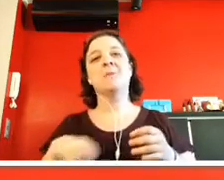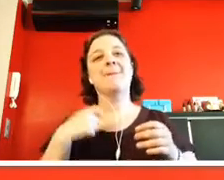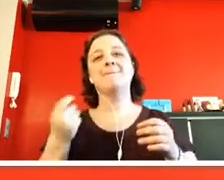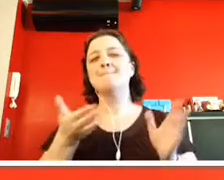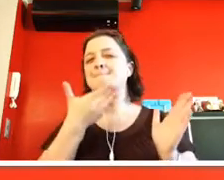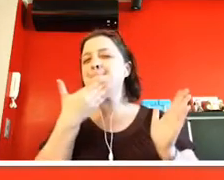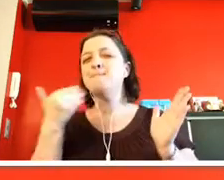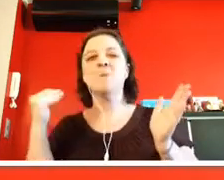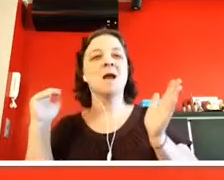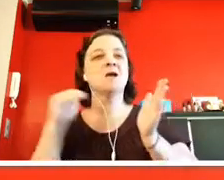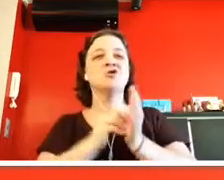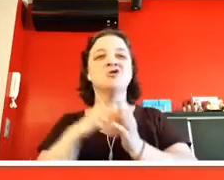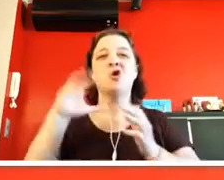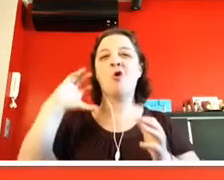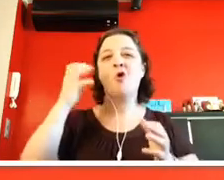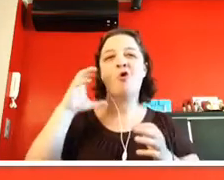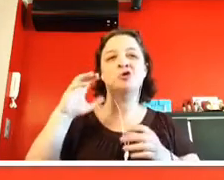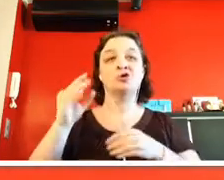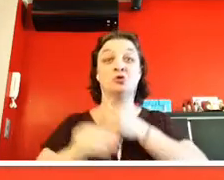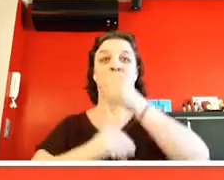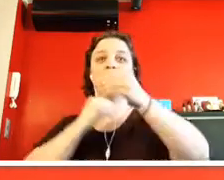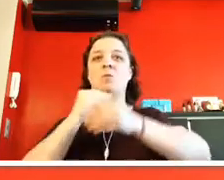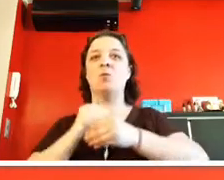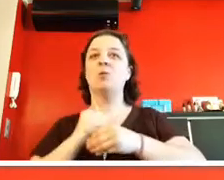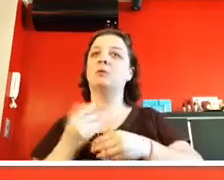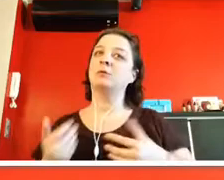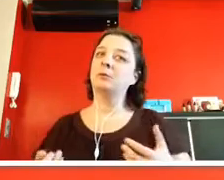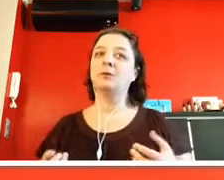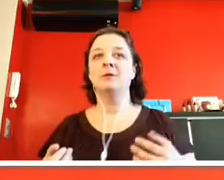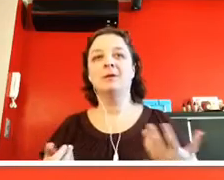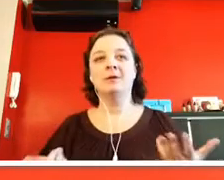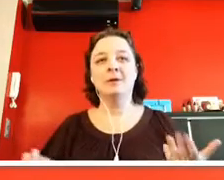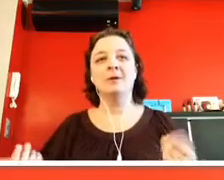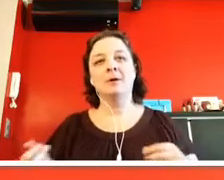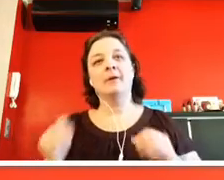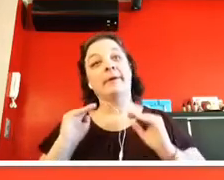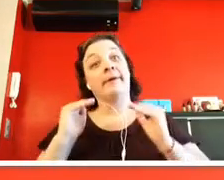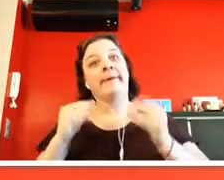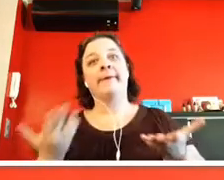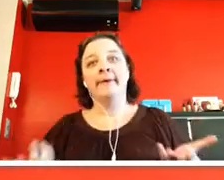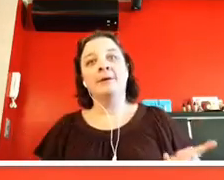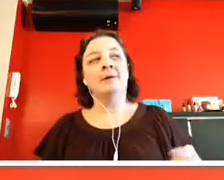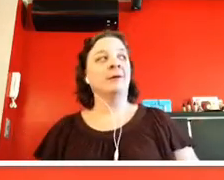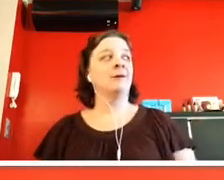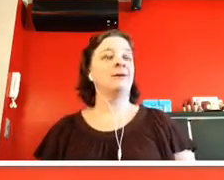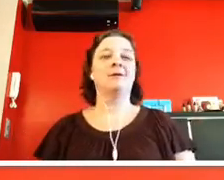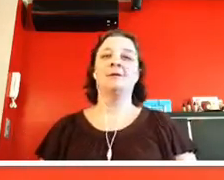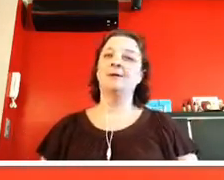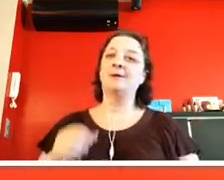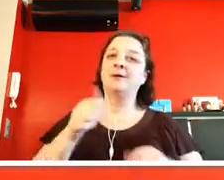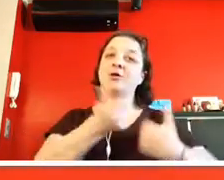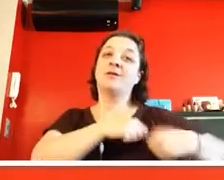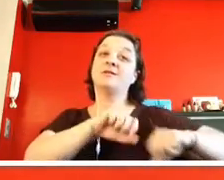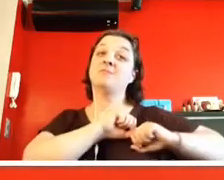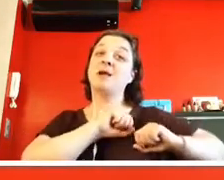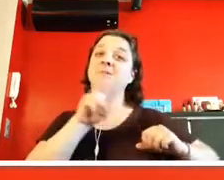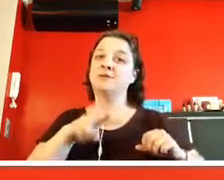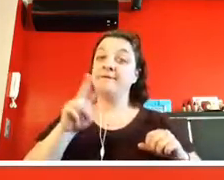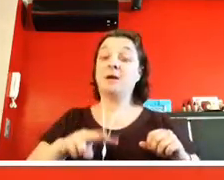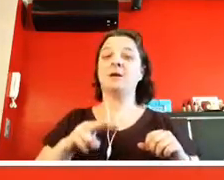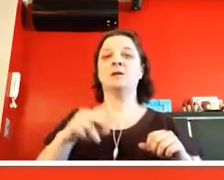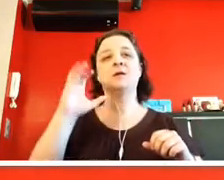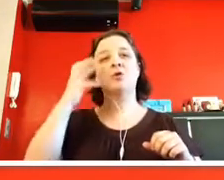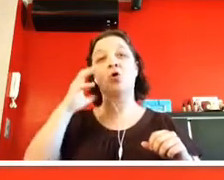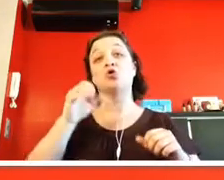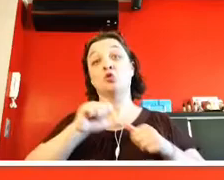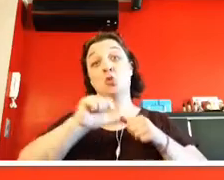et qu'il est censé être, c'est censé être la meilleure orange du monde. Quand même. Alors, c'est vrai qu'en Espagne,